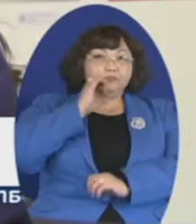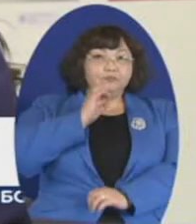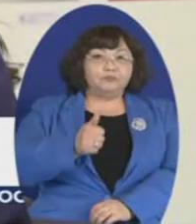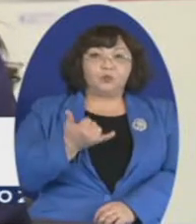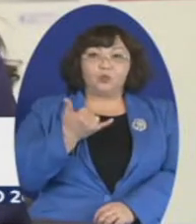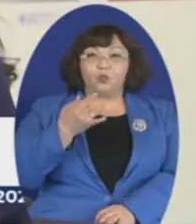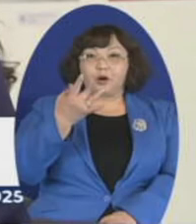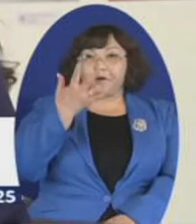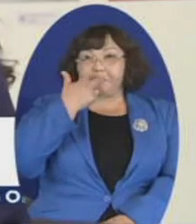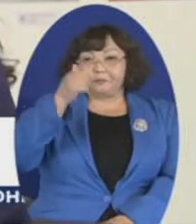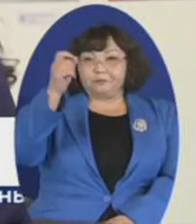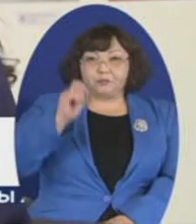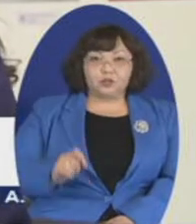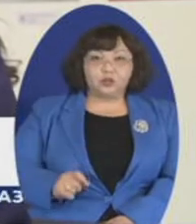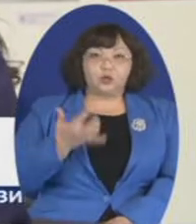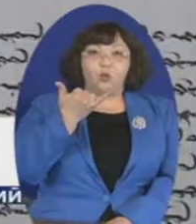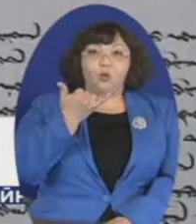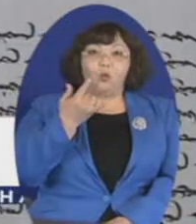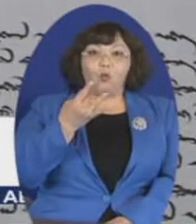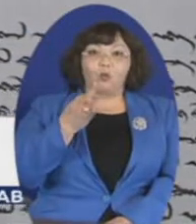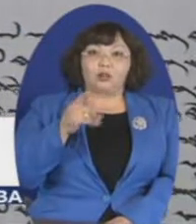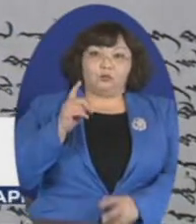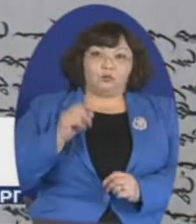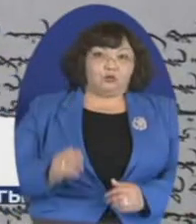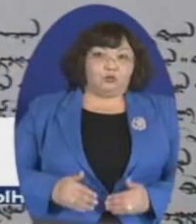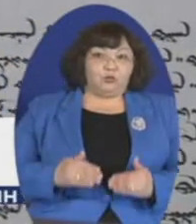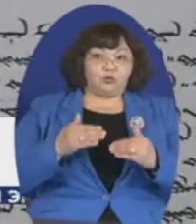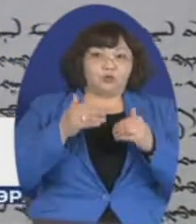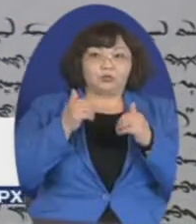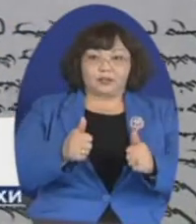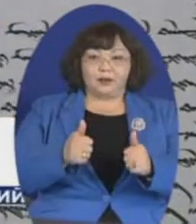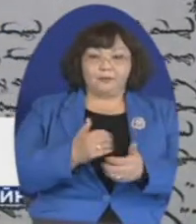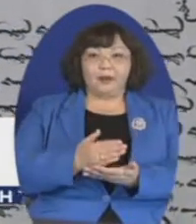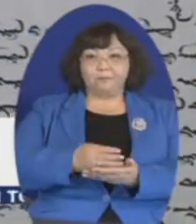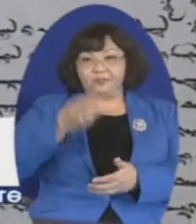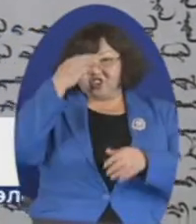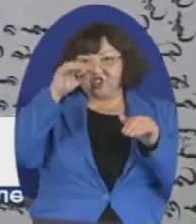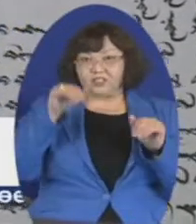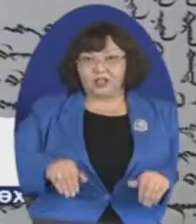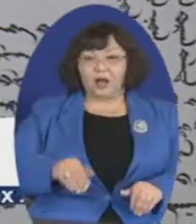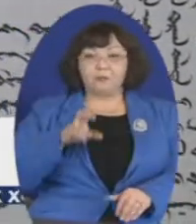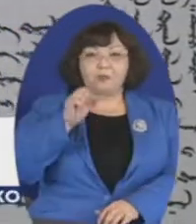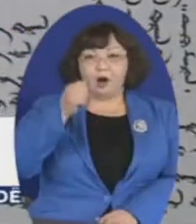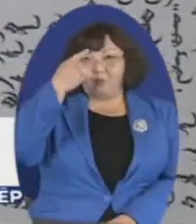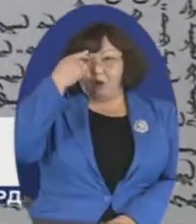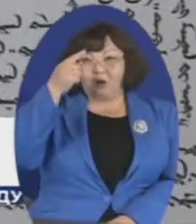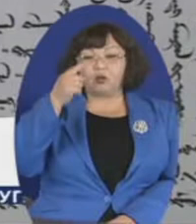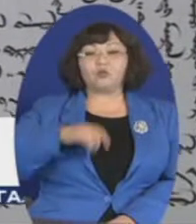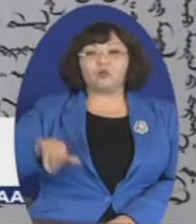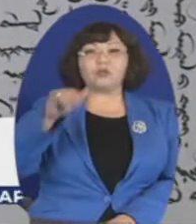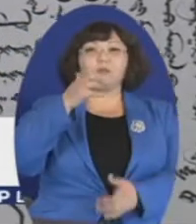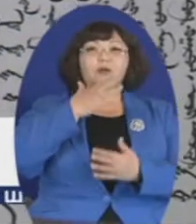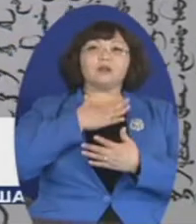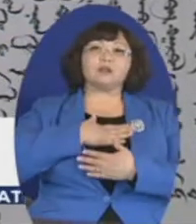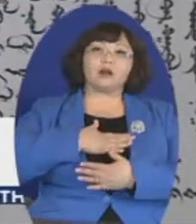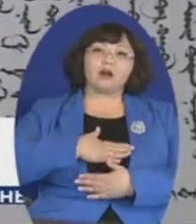урлагийн төрөл болгож илүү хөгжүүлж байгаа гэсэн үг шүү дээ. Энэ жилийн үзэсгэлэнг Чингис хаан ба Монголын их амар амгалан сэдвээр зохион